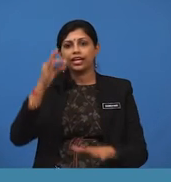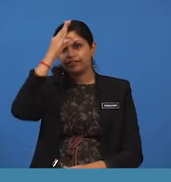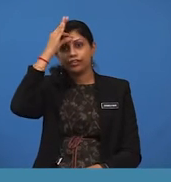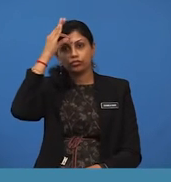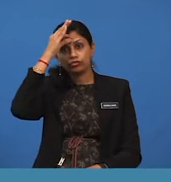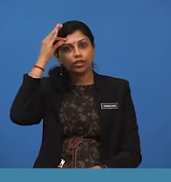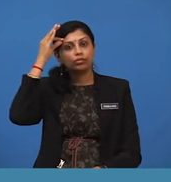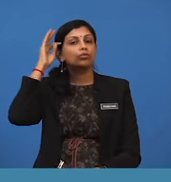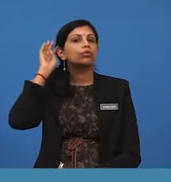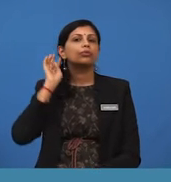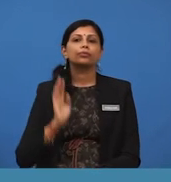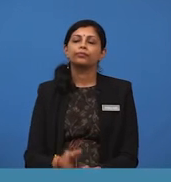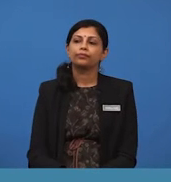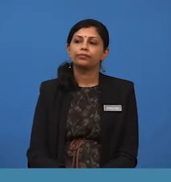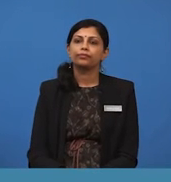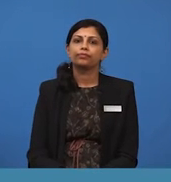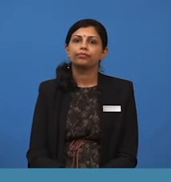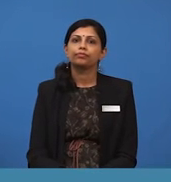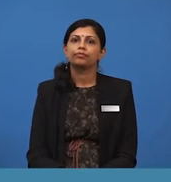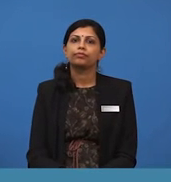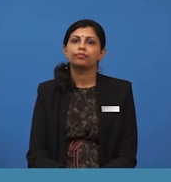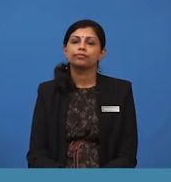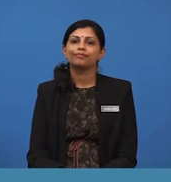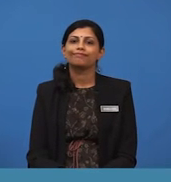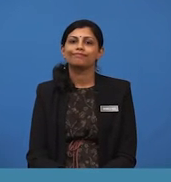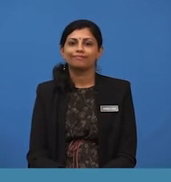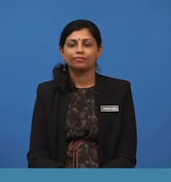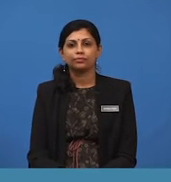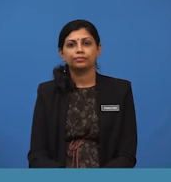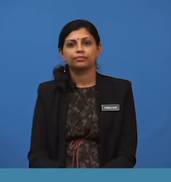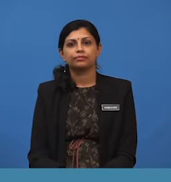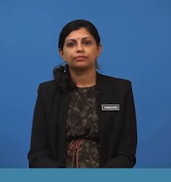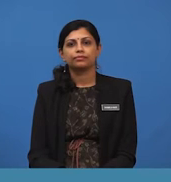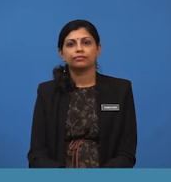sekali, dapat menerangkan faktor-faktor yang mempengaruhi